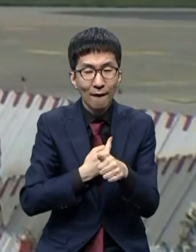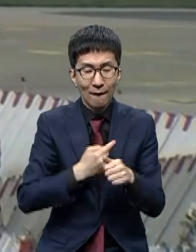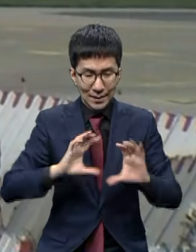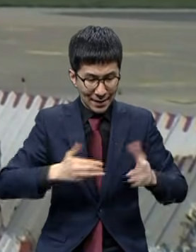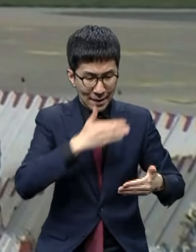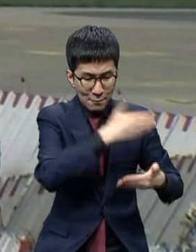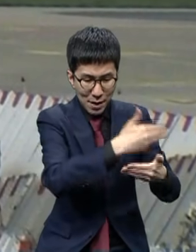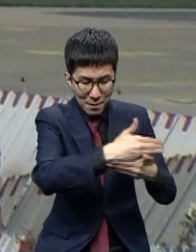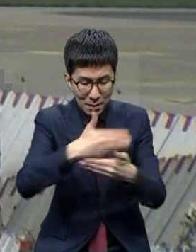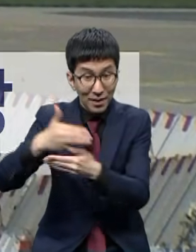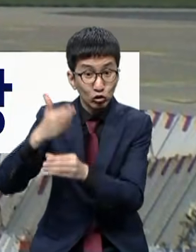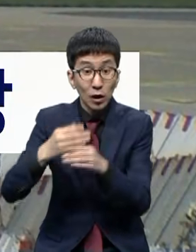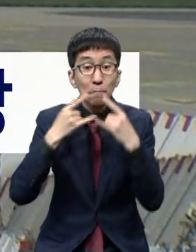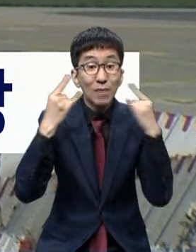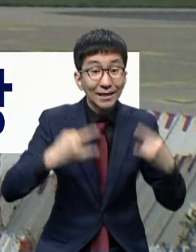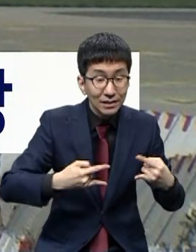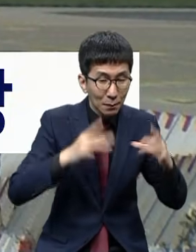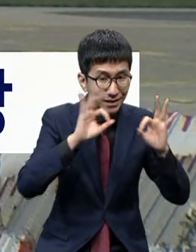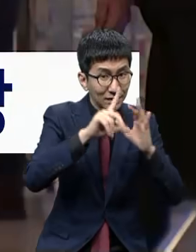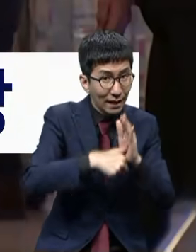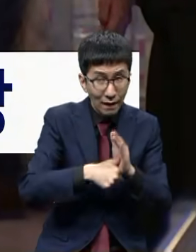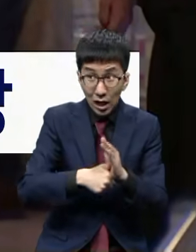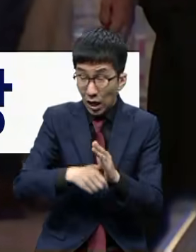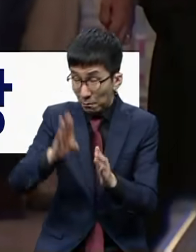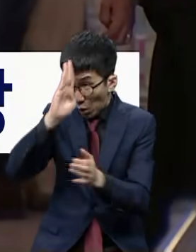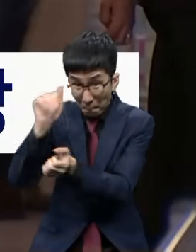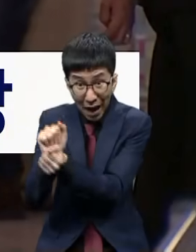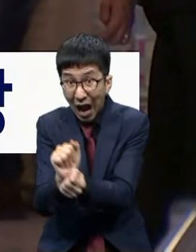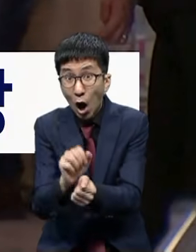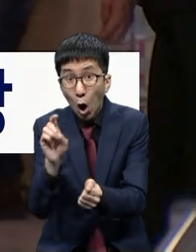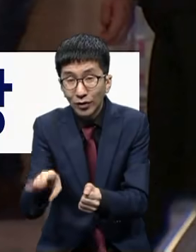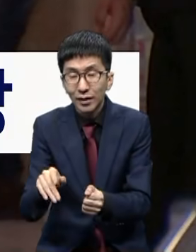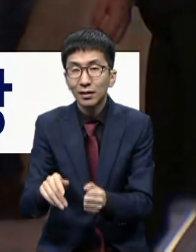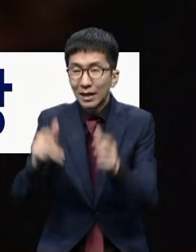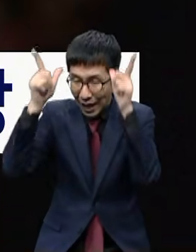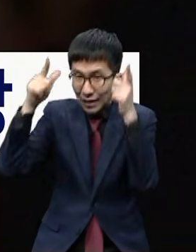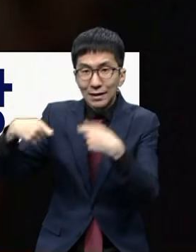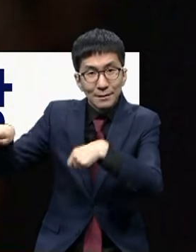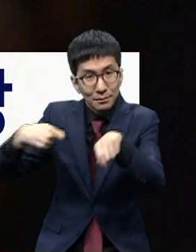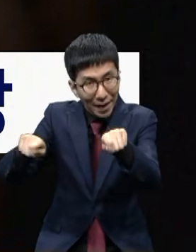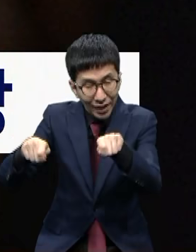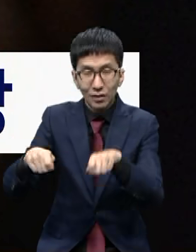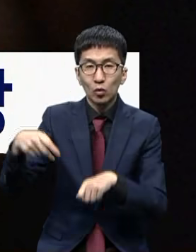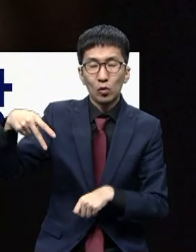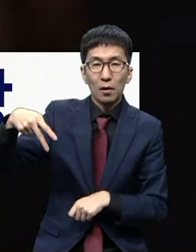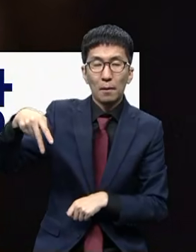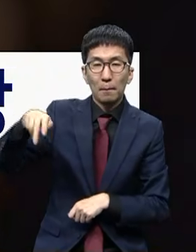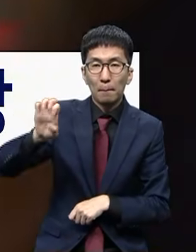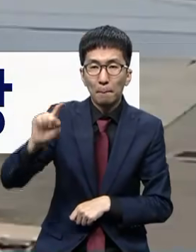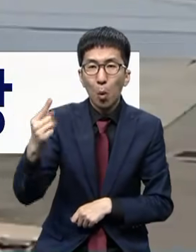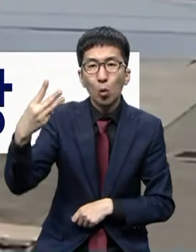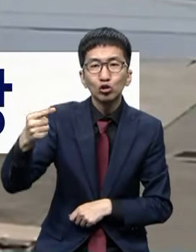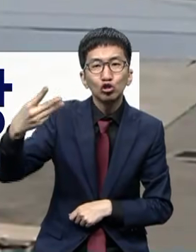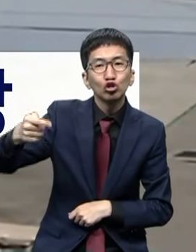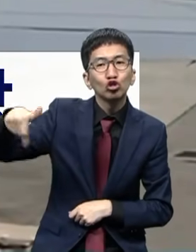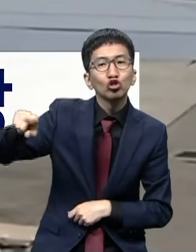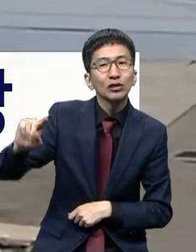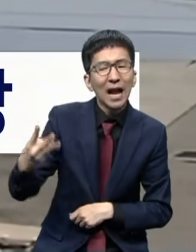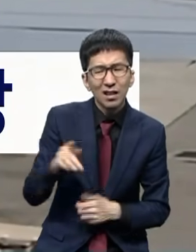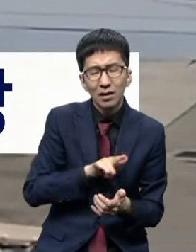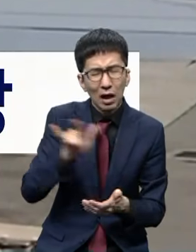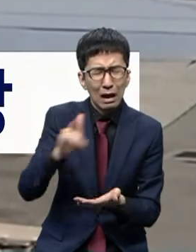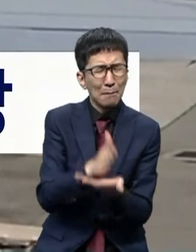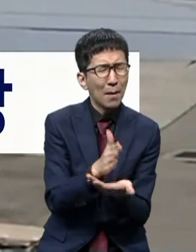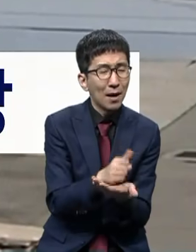있습니다. 프랑스는 감염률이 치솟고 있는 스페인과 포르투갈로의 여행자제를 공고했고, 캐나다는 백신을 맞지